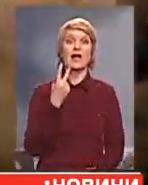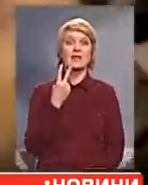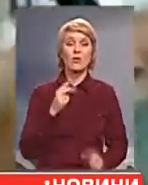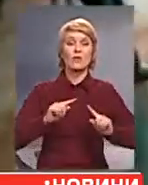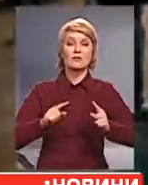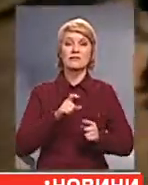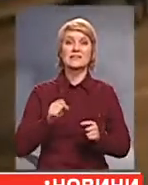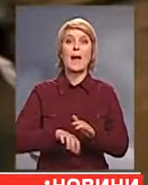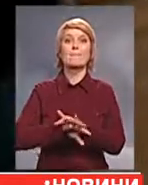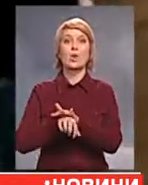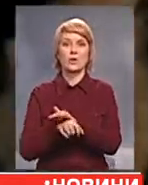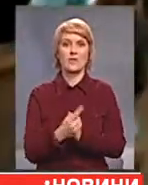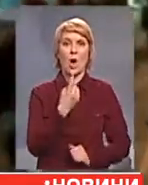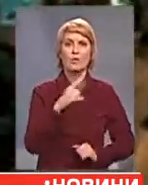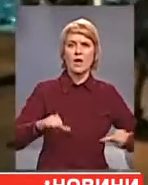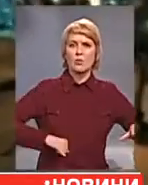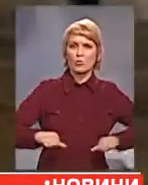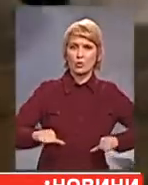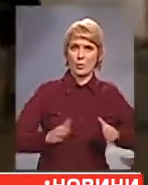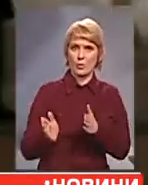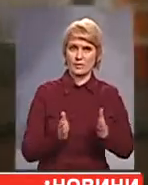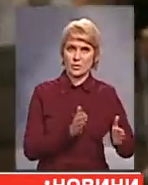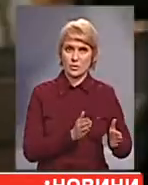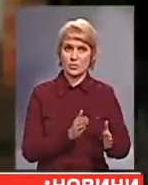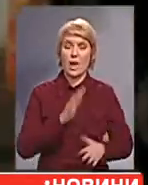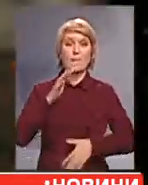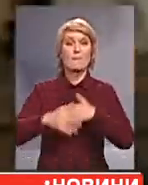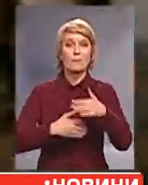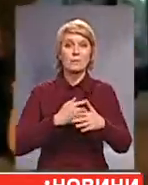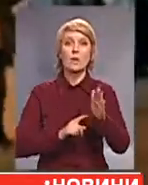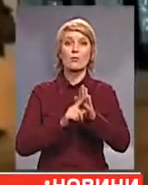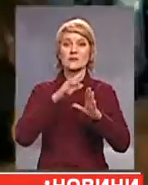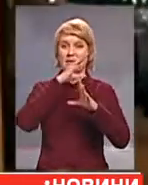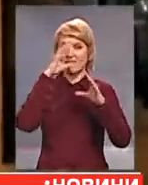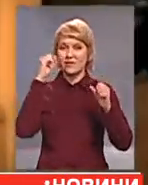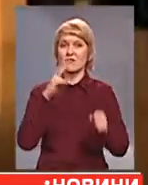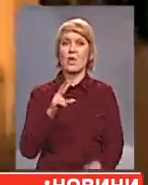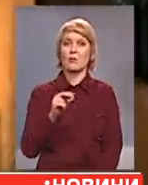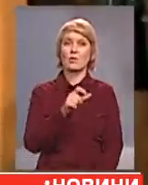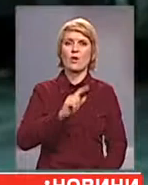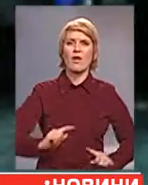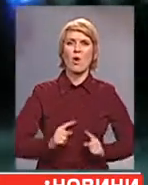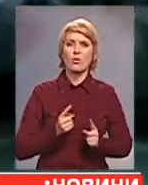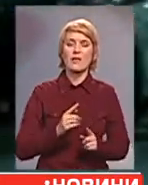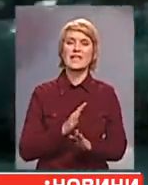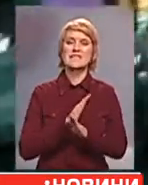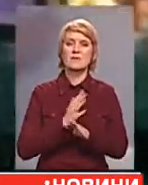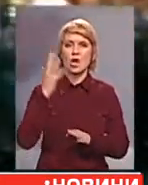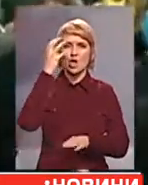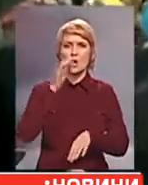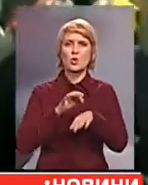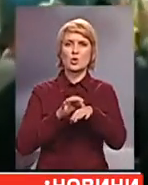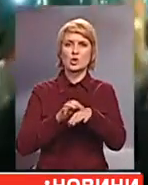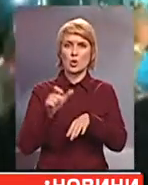одного – за буйну поведінку. Бешкети в Балтиморі почалися в ніч проти понеділка. Людей обурила смерть чорношкірого чоловіка,